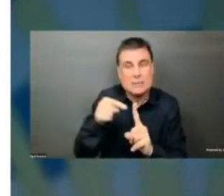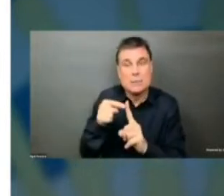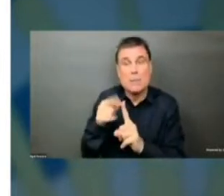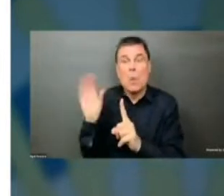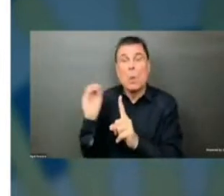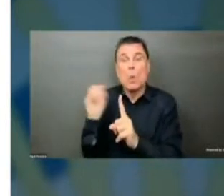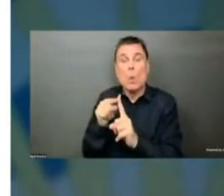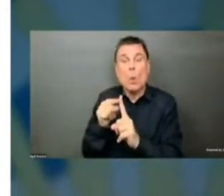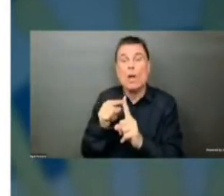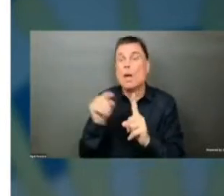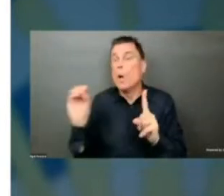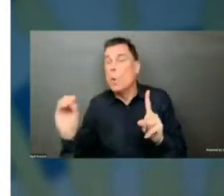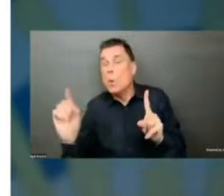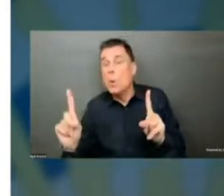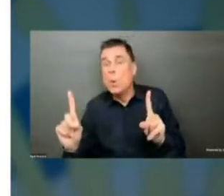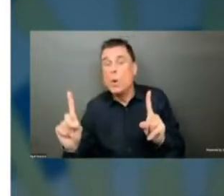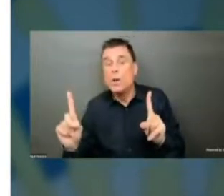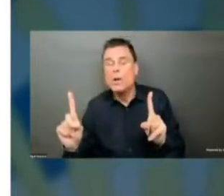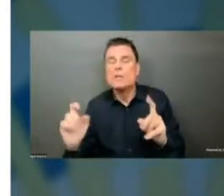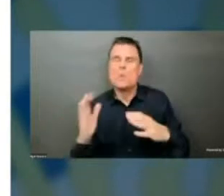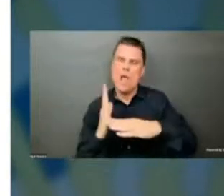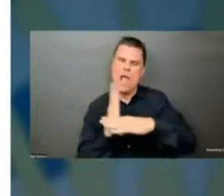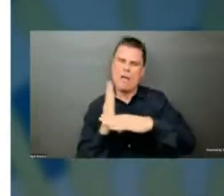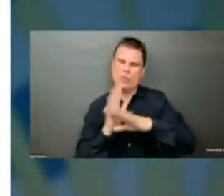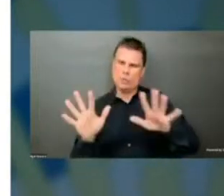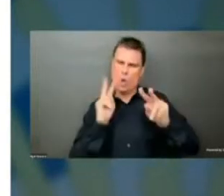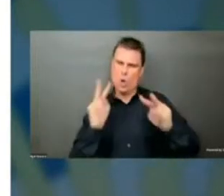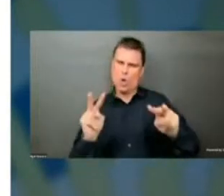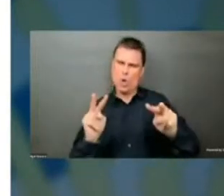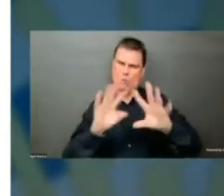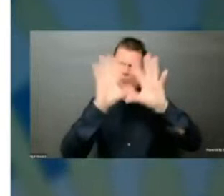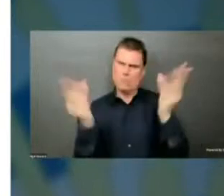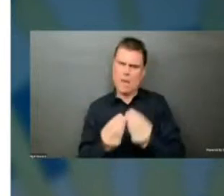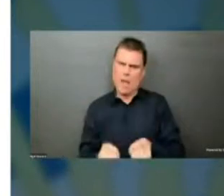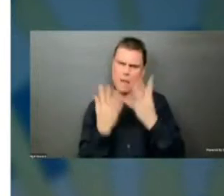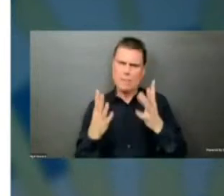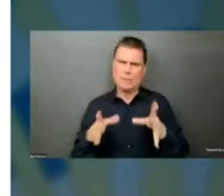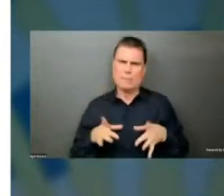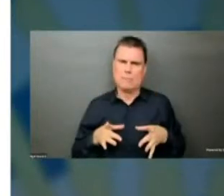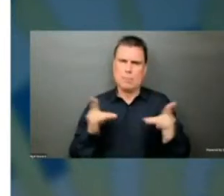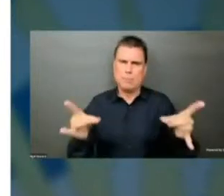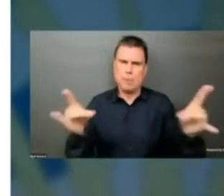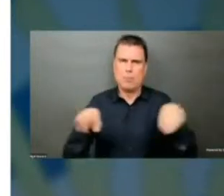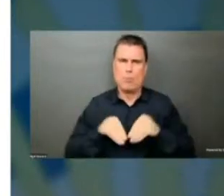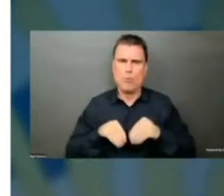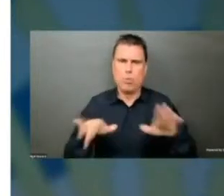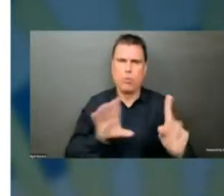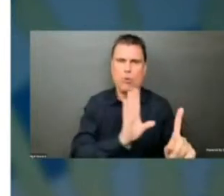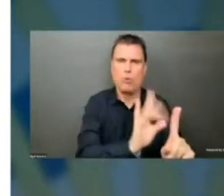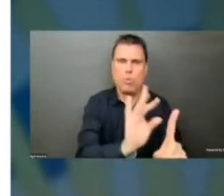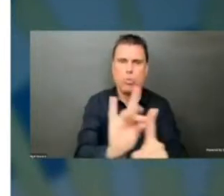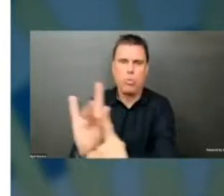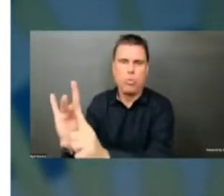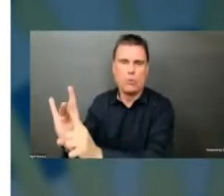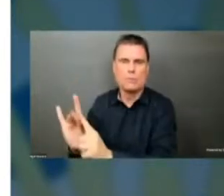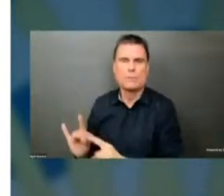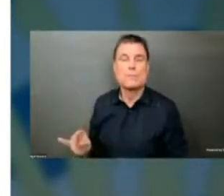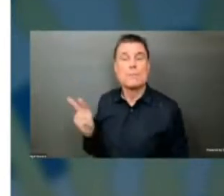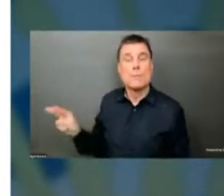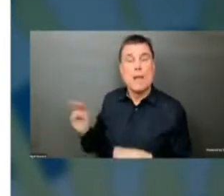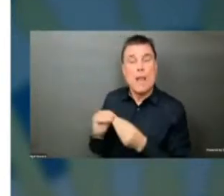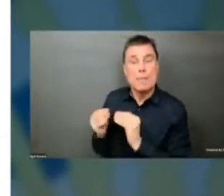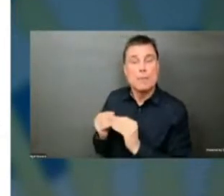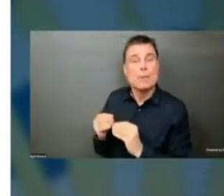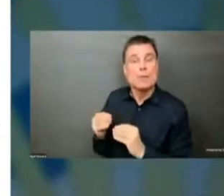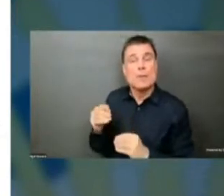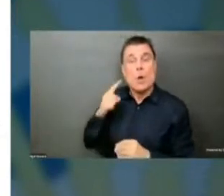at 了， or 大家可以 above 看到 for 了。 much of the last few months. 那在过 In 去 the 的几 last 个月 couple 里 of 边 weeks, we've 我 seen 们在 that 过去 curve 的几 bend 个星期 down 呢，我们 again. 把